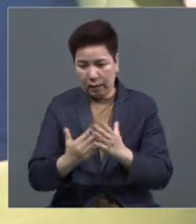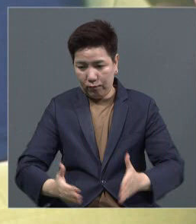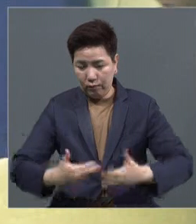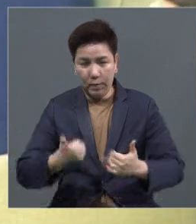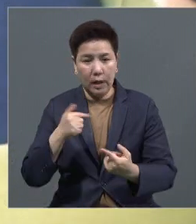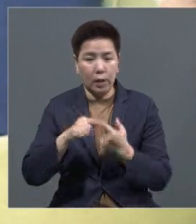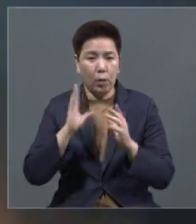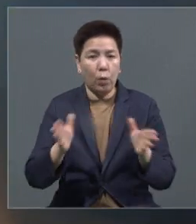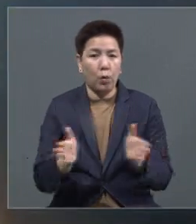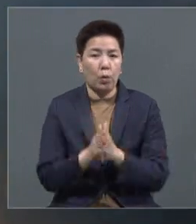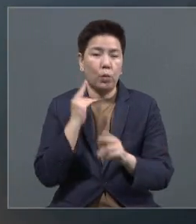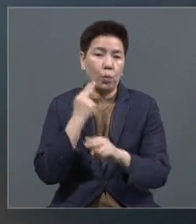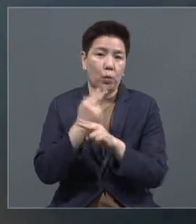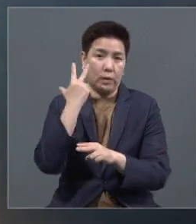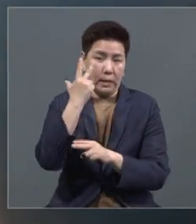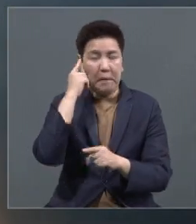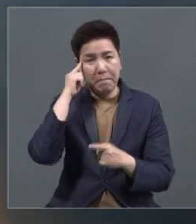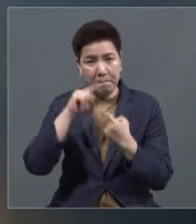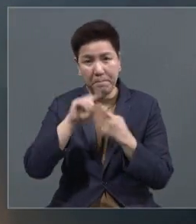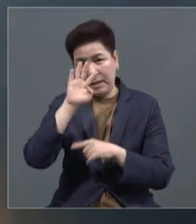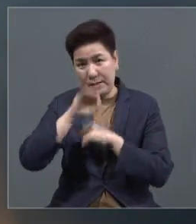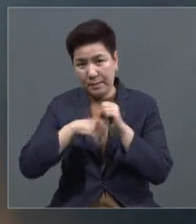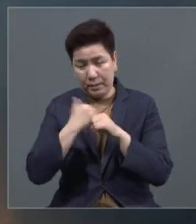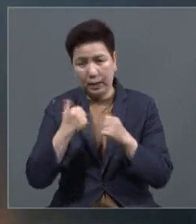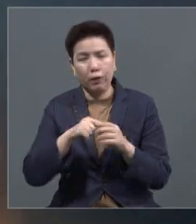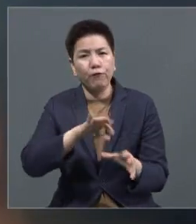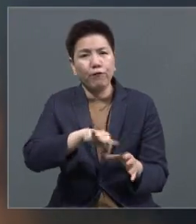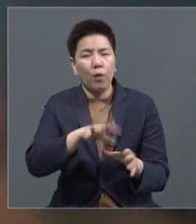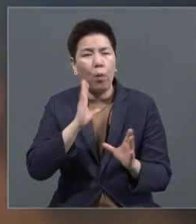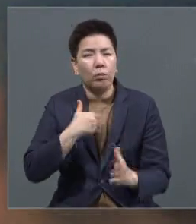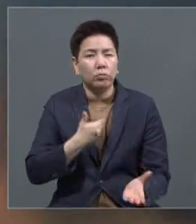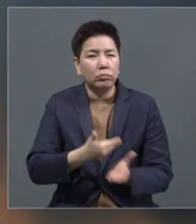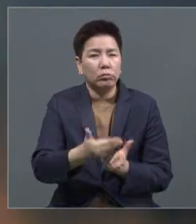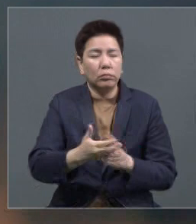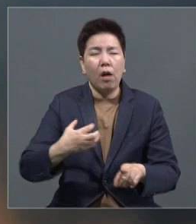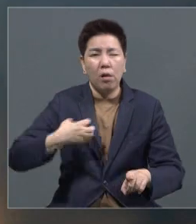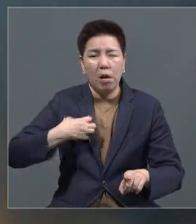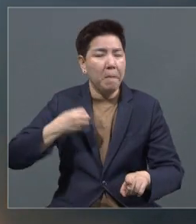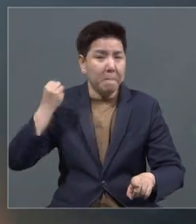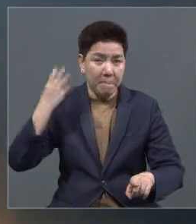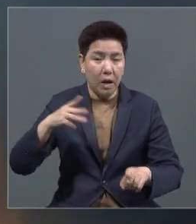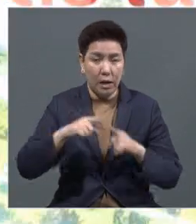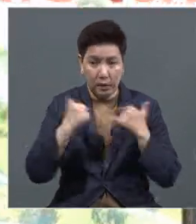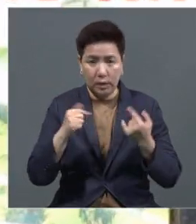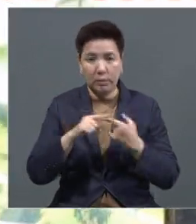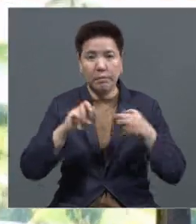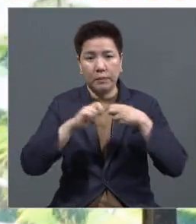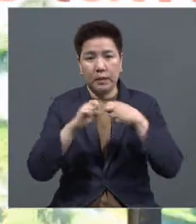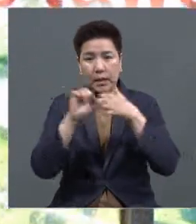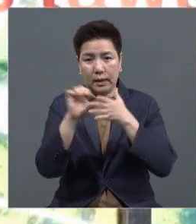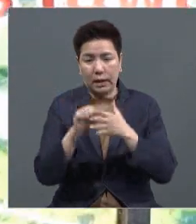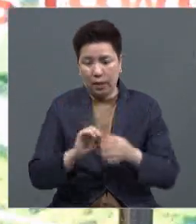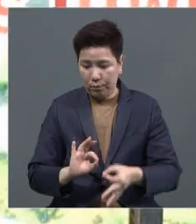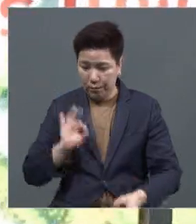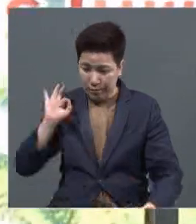เกษตรกรให้ได้ 3เท่าภายใน 4ปีเนื่องจากกาแฟมีความต้องการการตลาดค่อนข้างสูงอยู่แล้วนะครับแล้วก็ยังเป็นการแก้ไขปัญหาหมอก